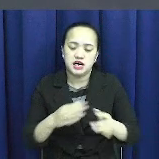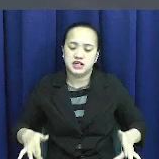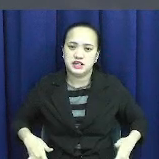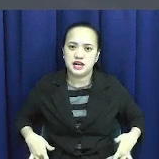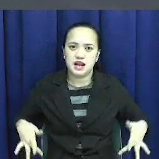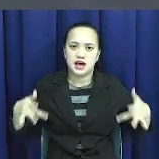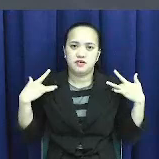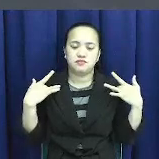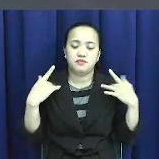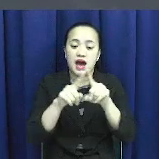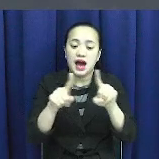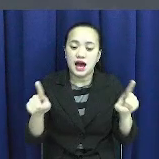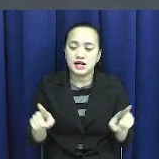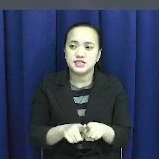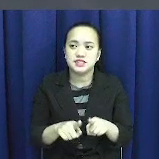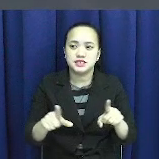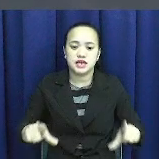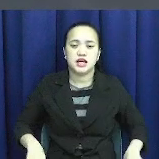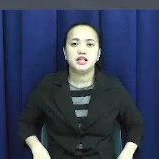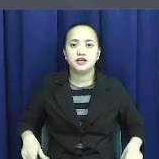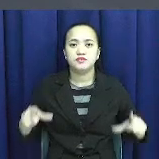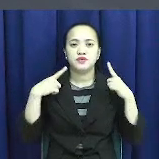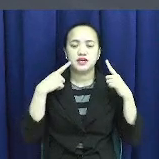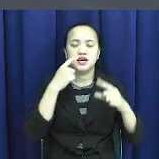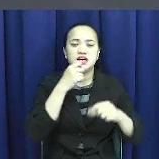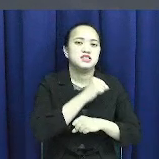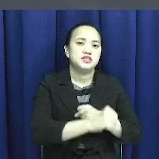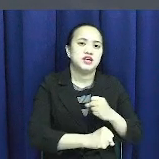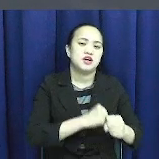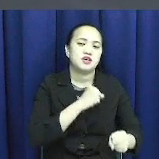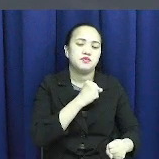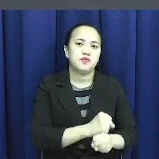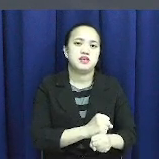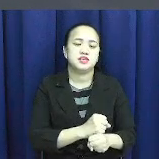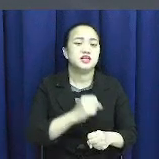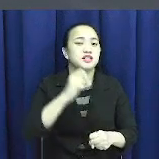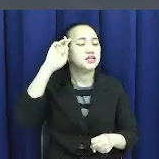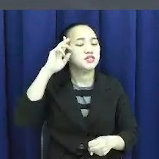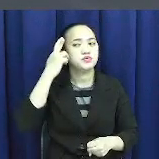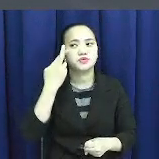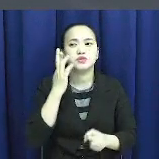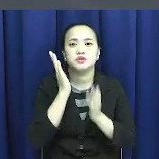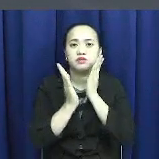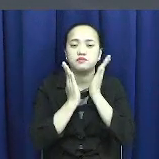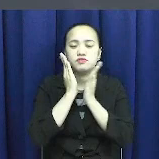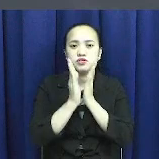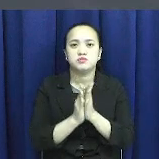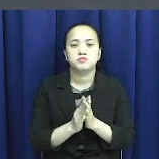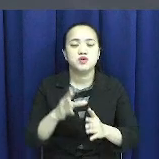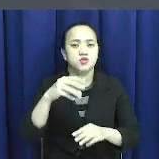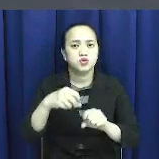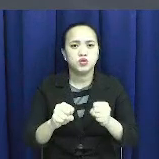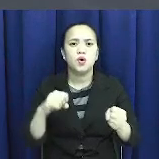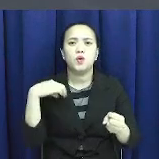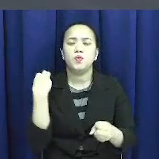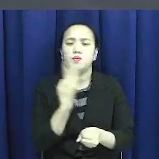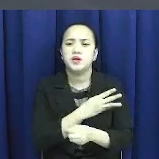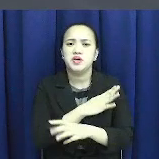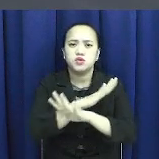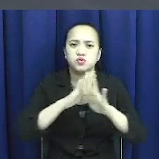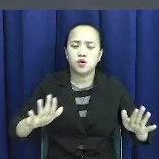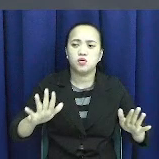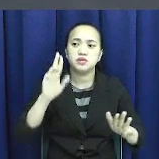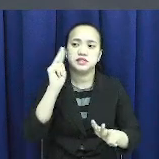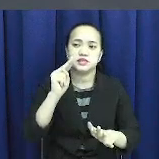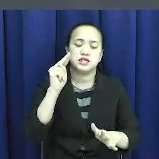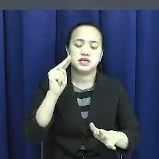which is our reasonable service. Sabi po ng Bible. So hindi na natin kinakailangan dito na tumawag pa ng